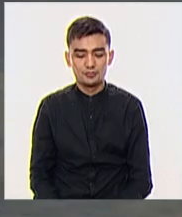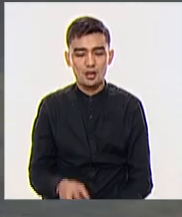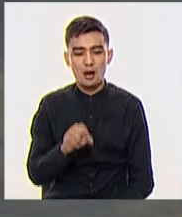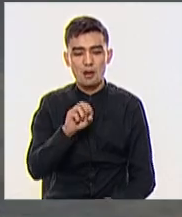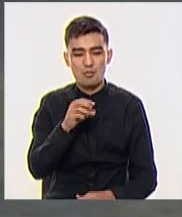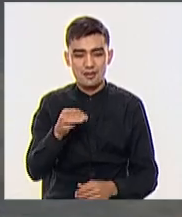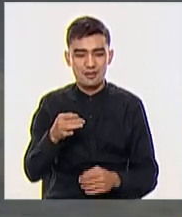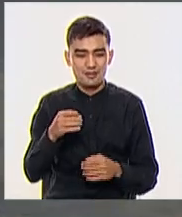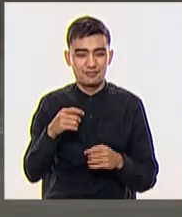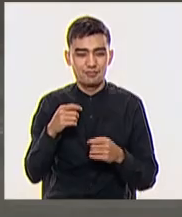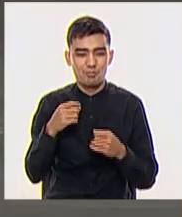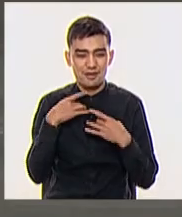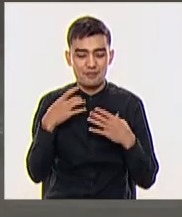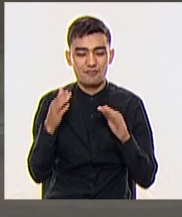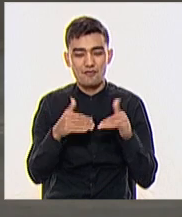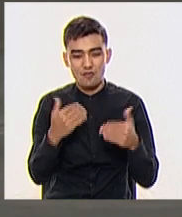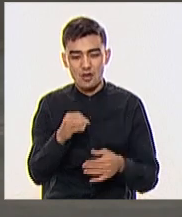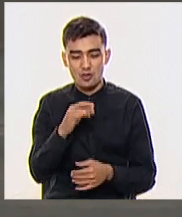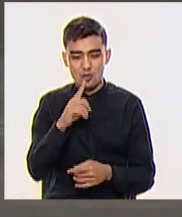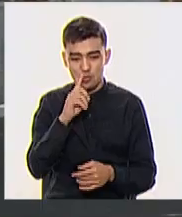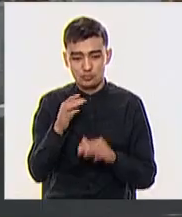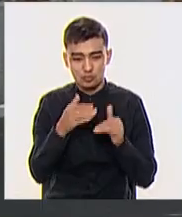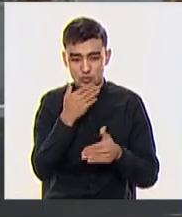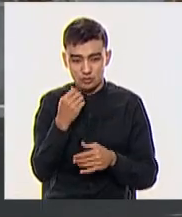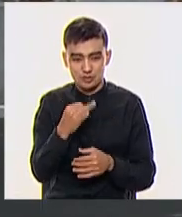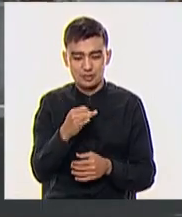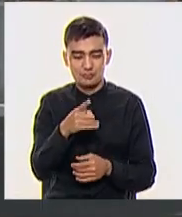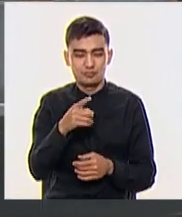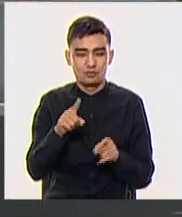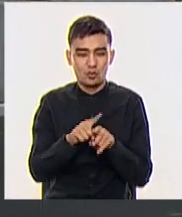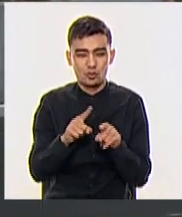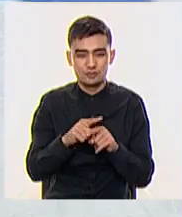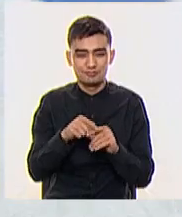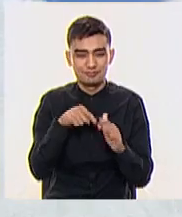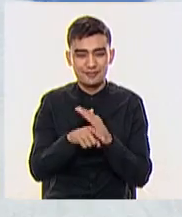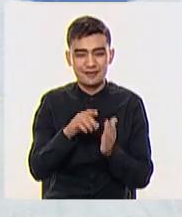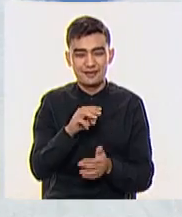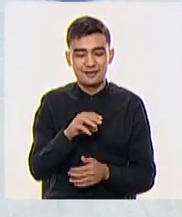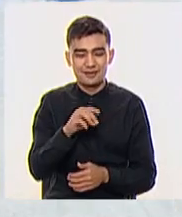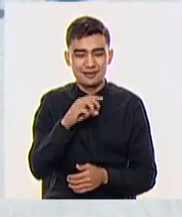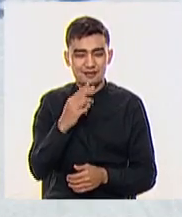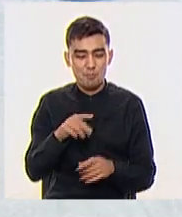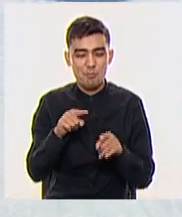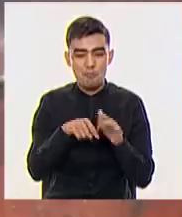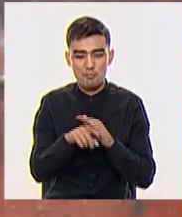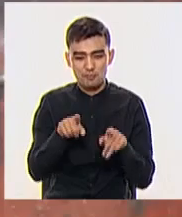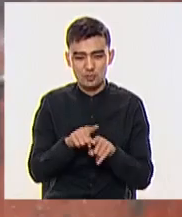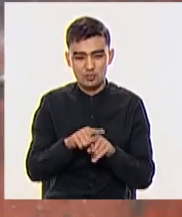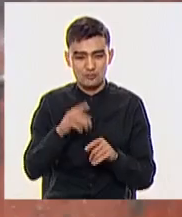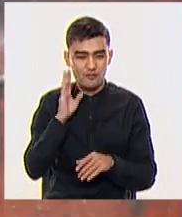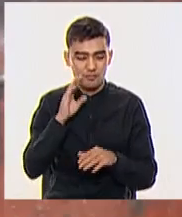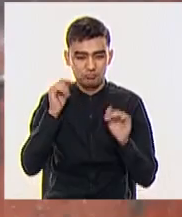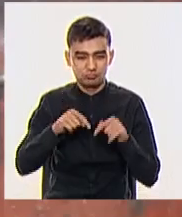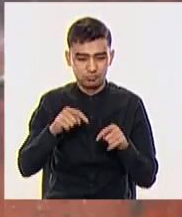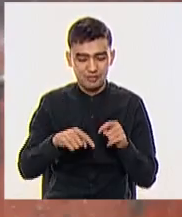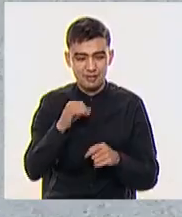Абай тойынан кейін жыл өтпей жатып, Жидебайдағы мемориалдық кешеннің төбесінен су ағып қоя берді. Тесілген төбені көрген ел шу ете қалды. Кешеннің